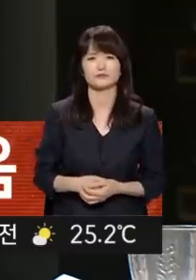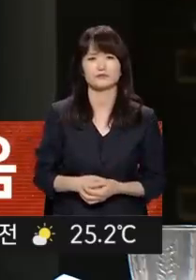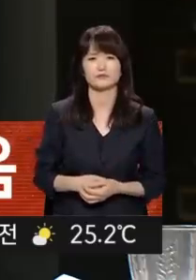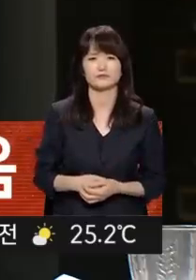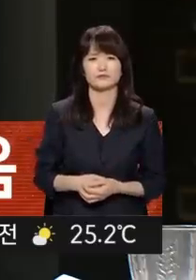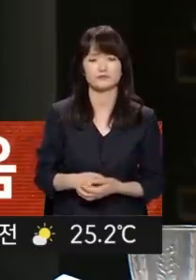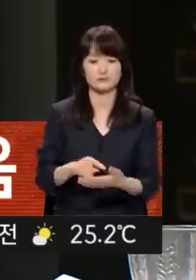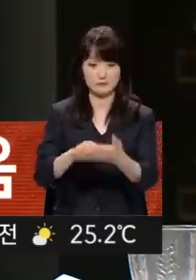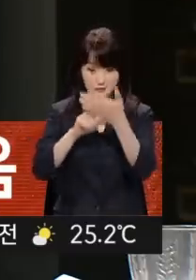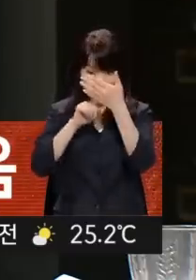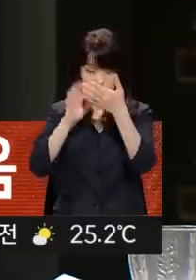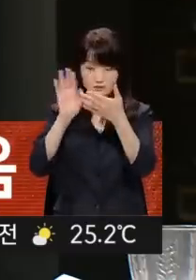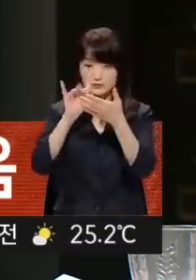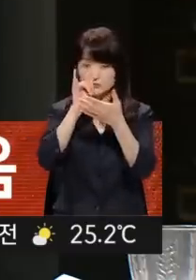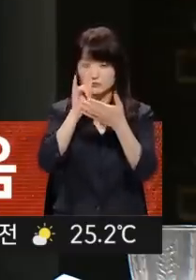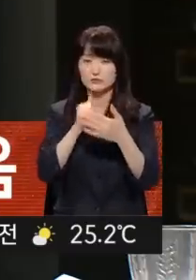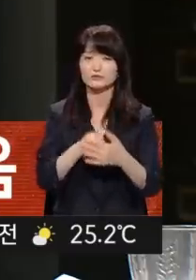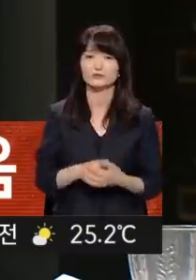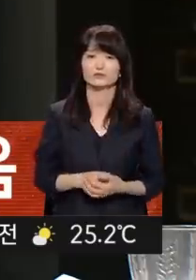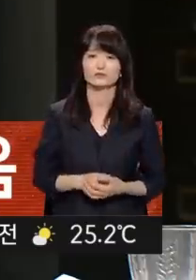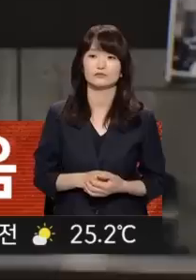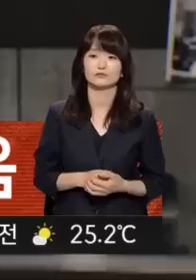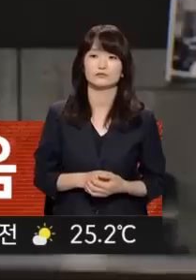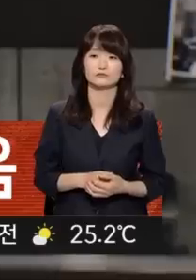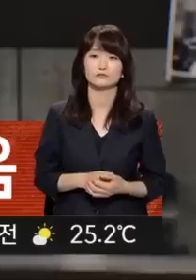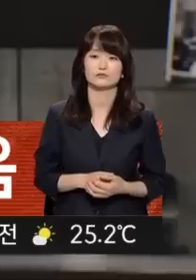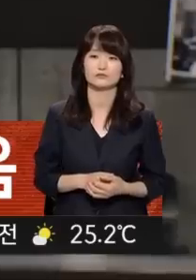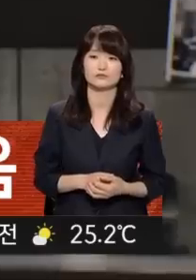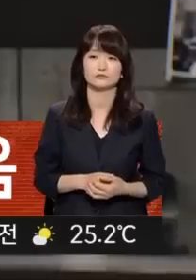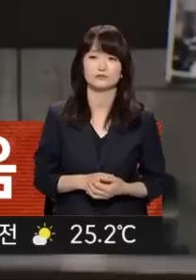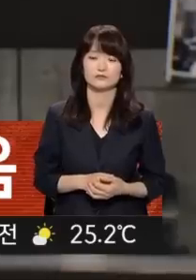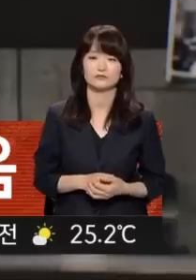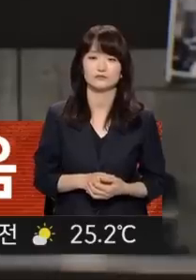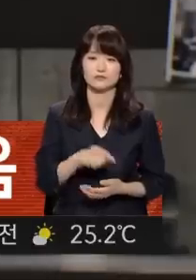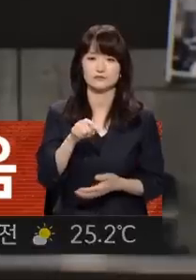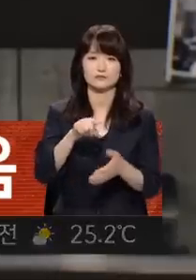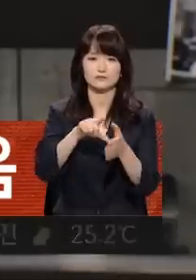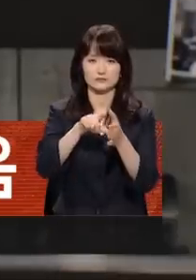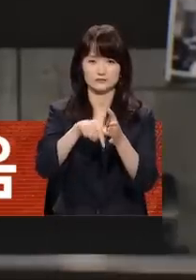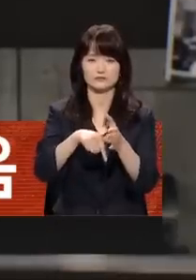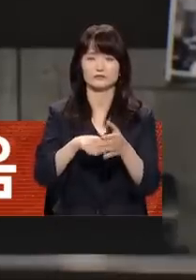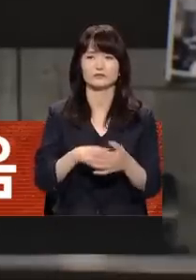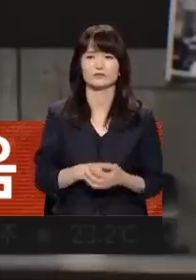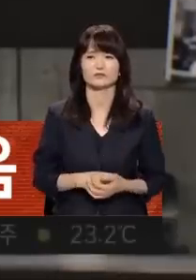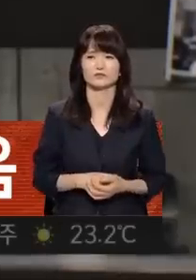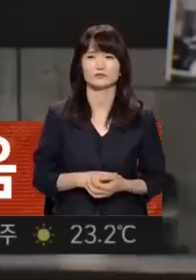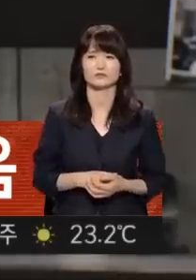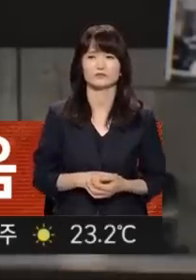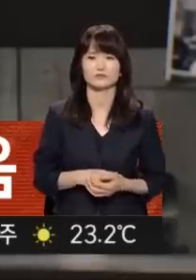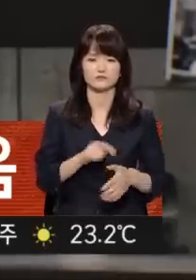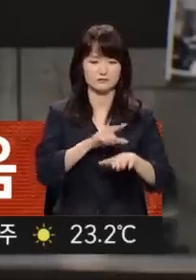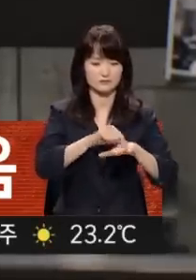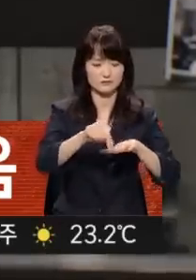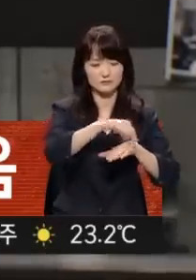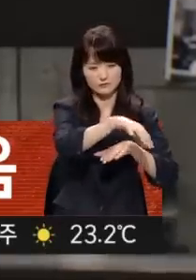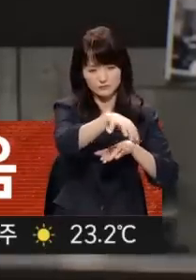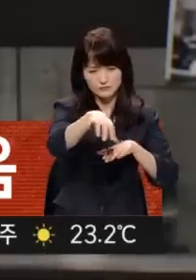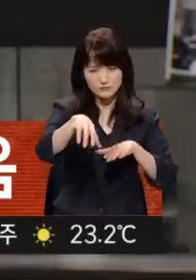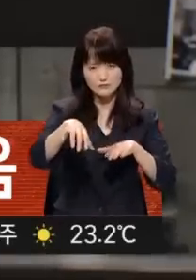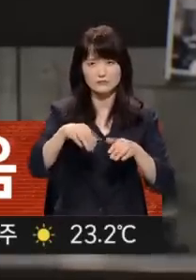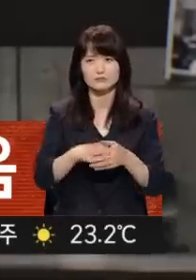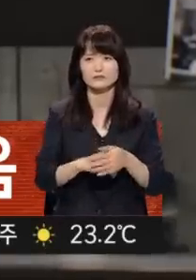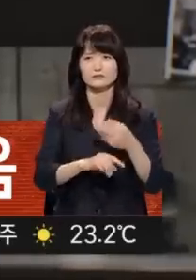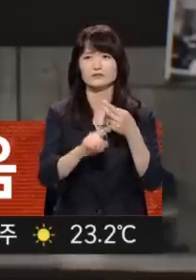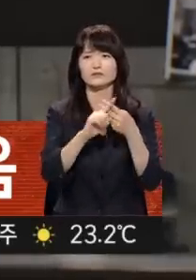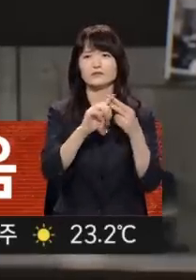수도 있었던 건데 있었던 거죠 근데 또 하필이면 그 무렵에 그 해당 지역에서 또 그